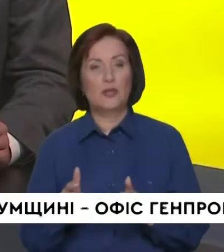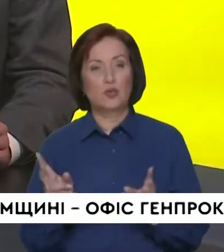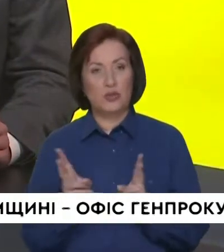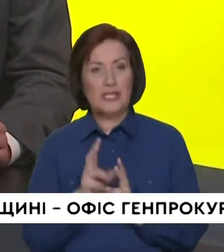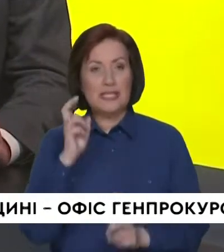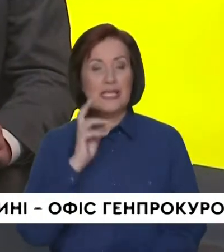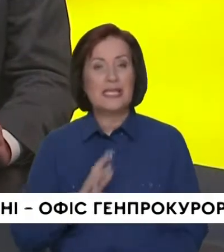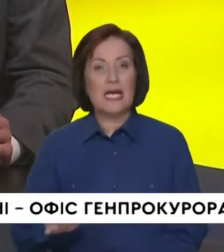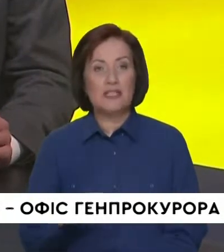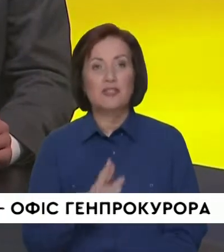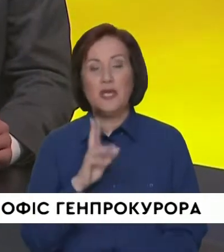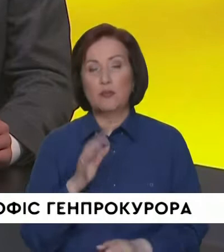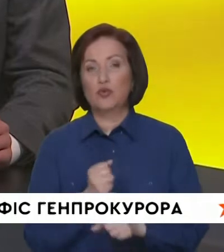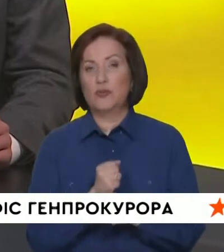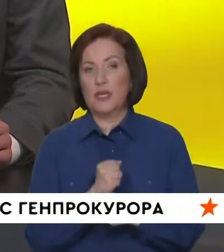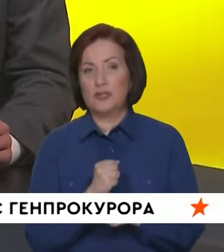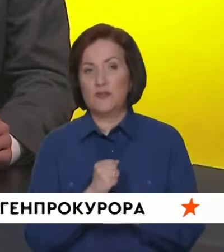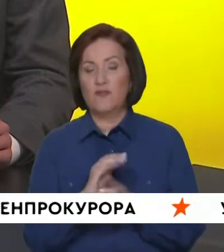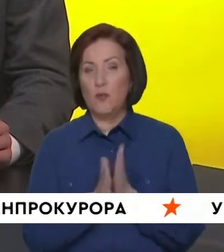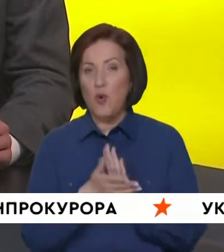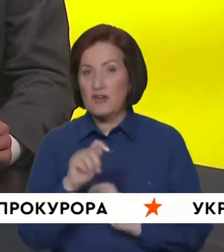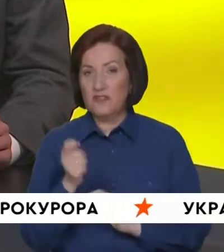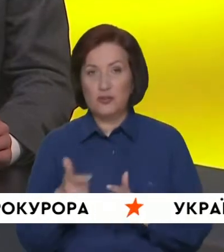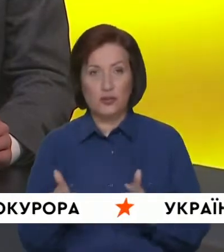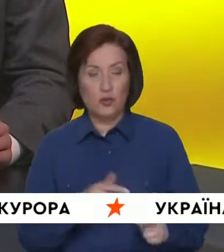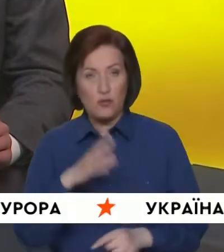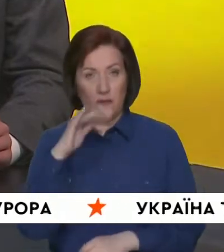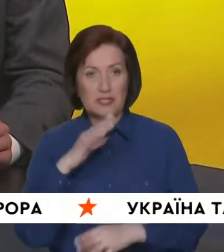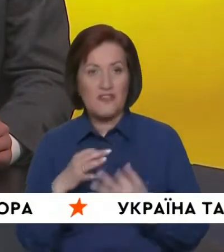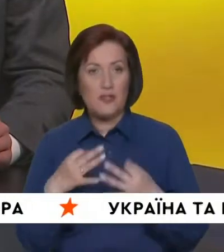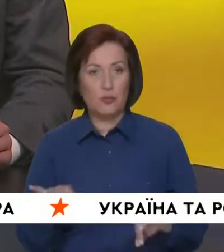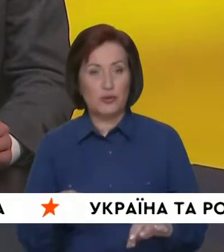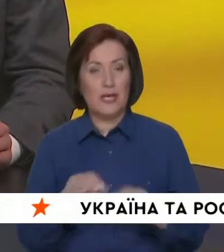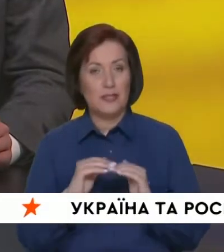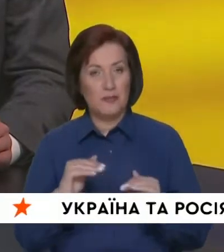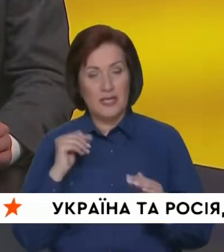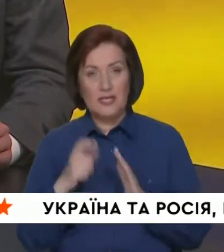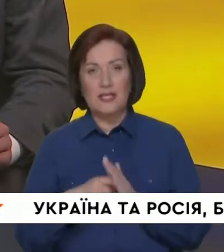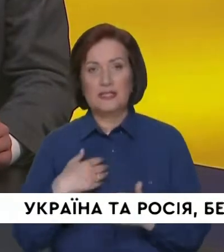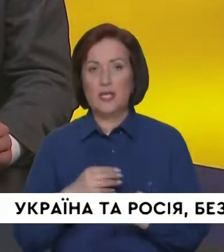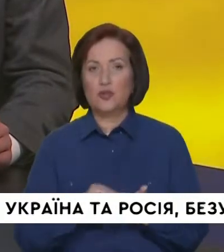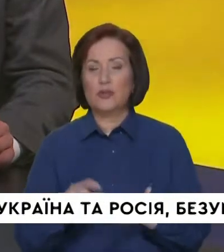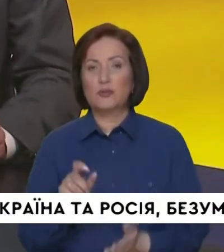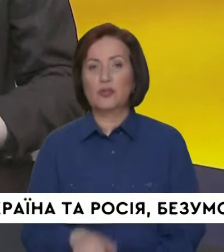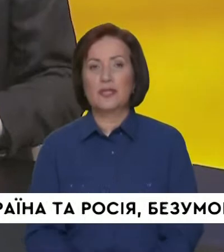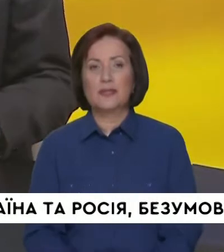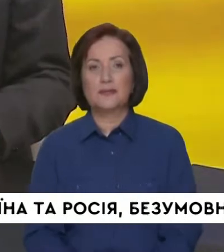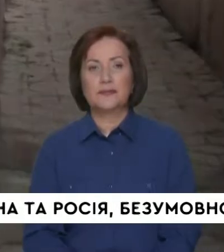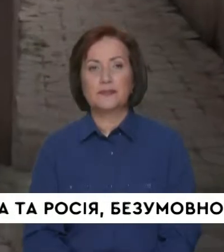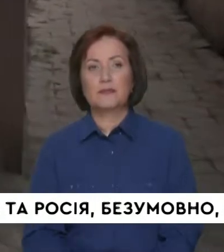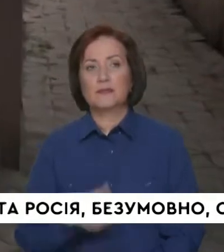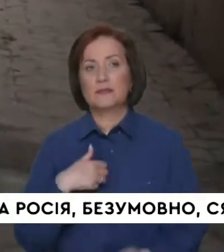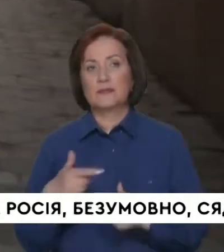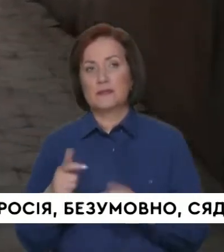і на Київщині. Як будуть працювати в умовах війни та чи готові батьки відпускати туди малечу, дізнавалася Лілія Гончарук. Ми